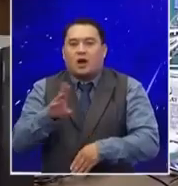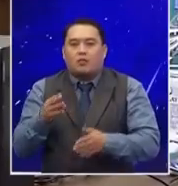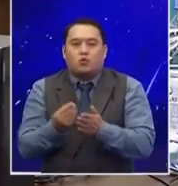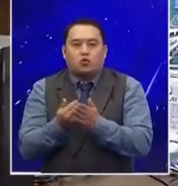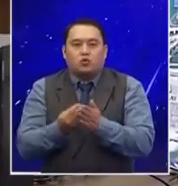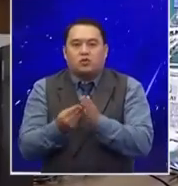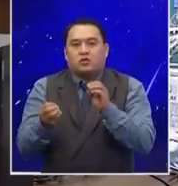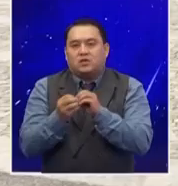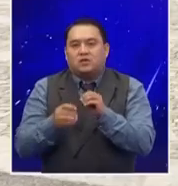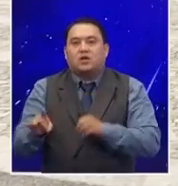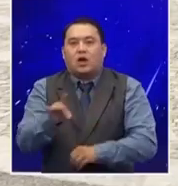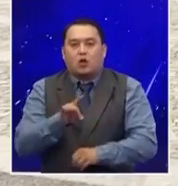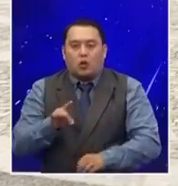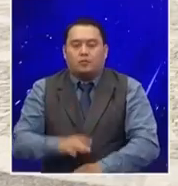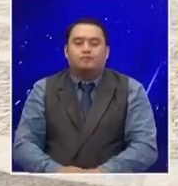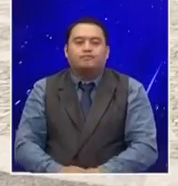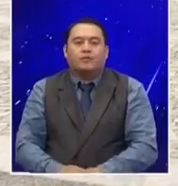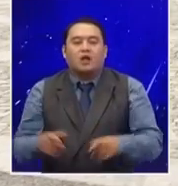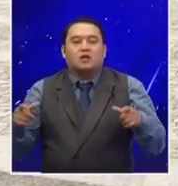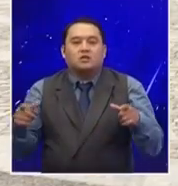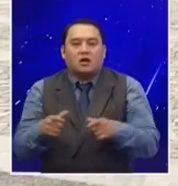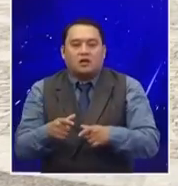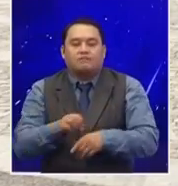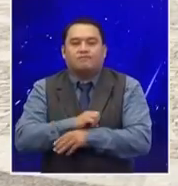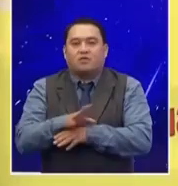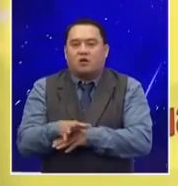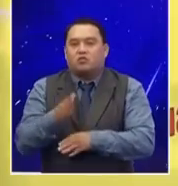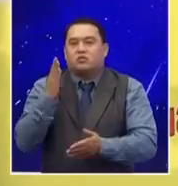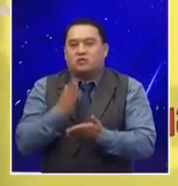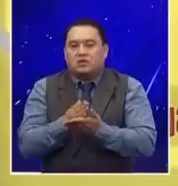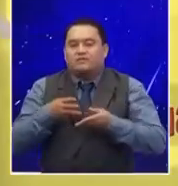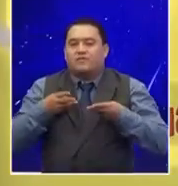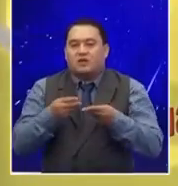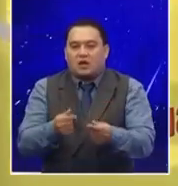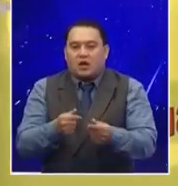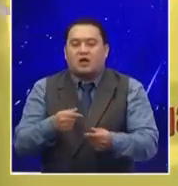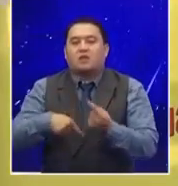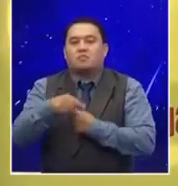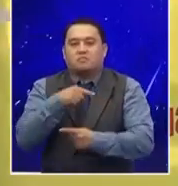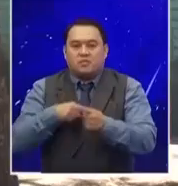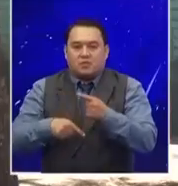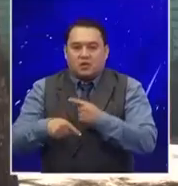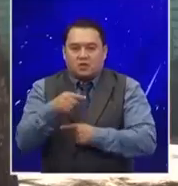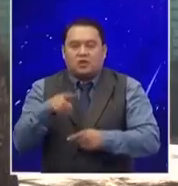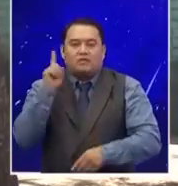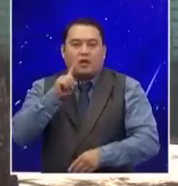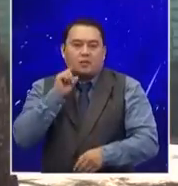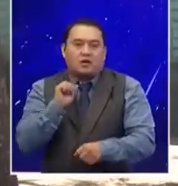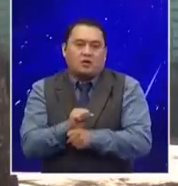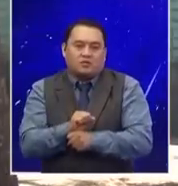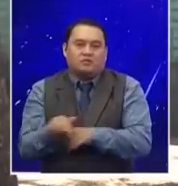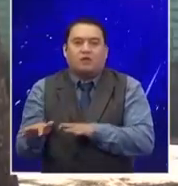бюджета в 10 районах. Пандемия заметно ударила по малому и среднему бизнесу. Свыше 38 тысяч предпринимателей временно прекратили